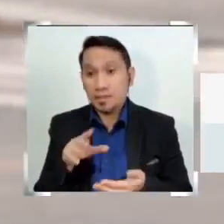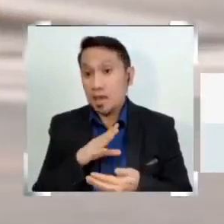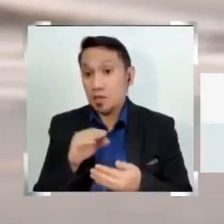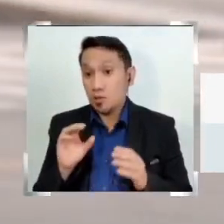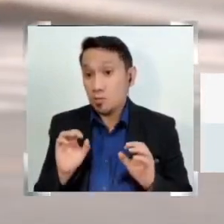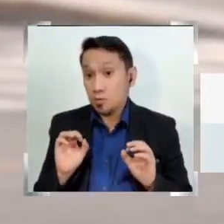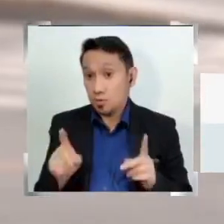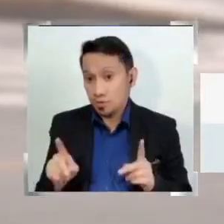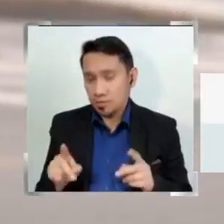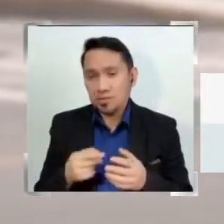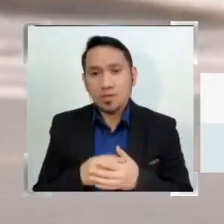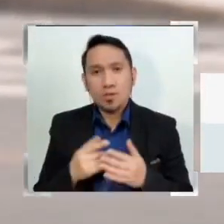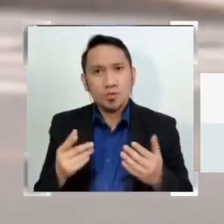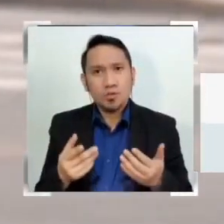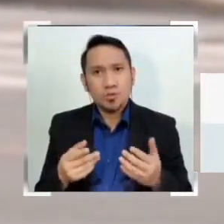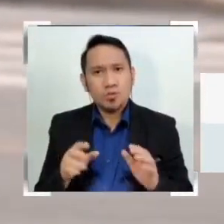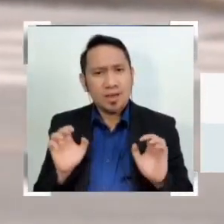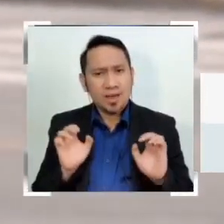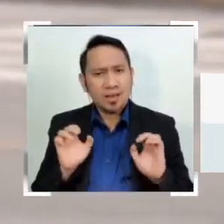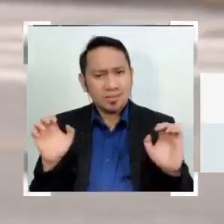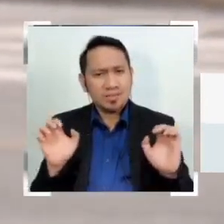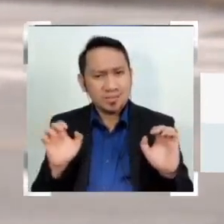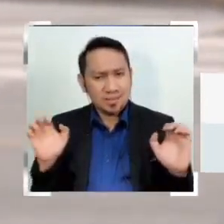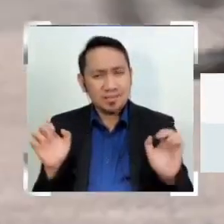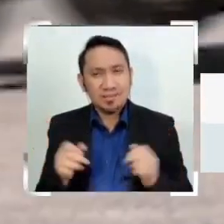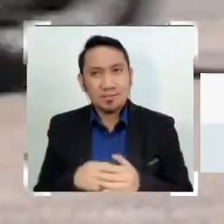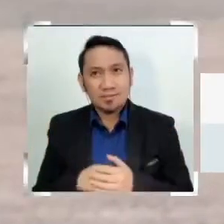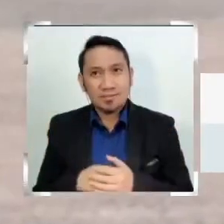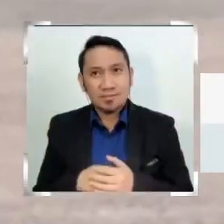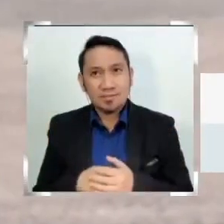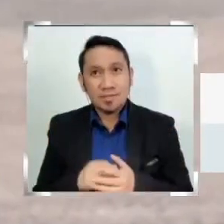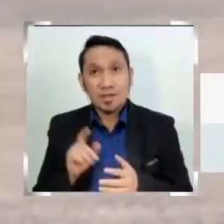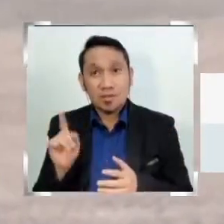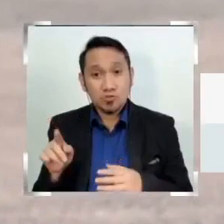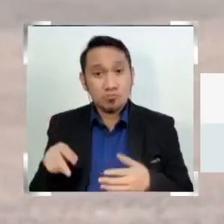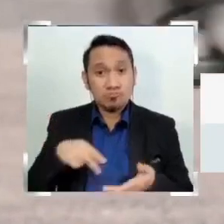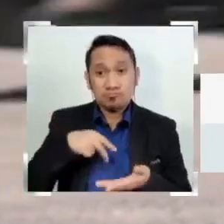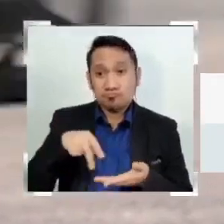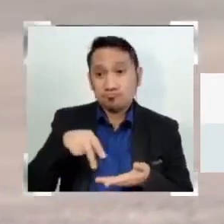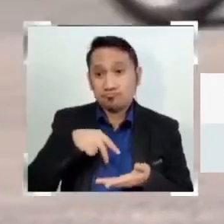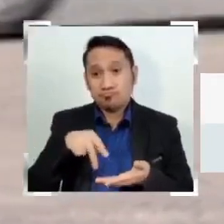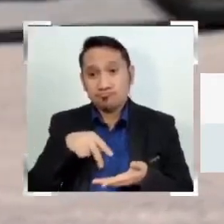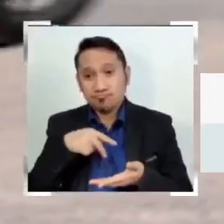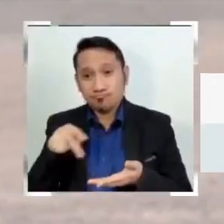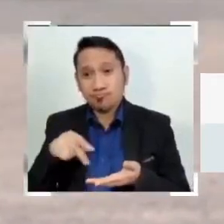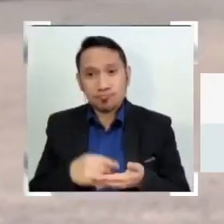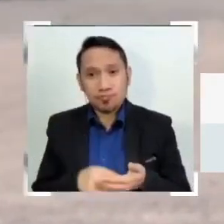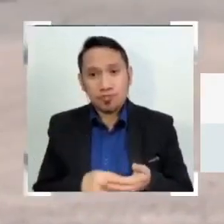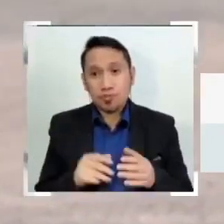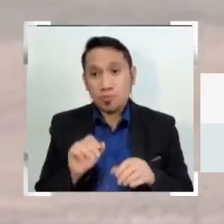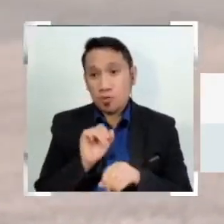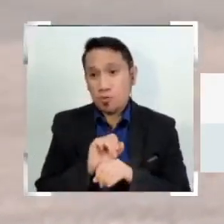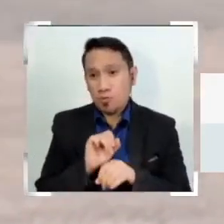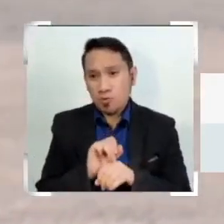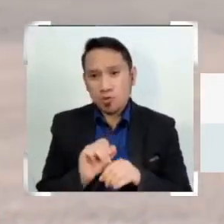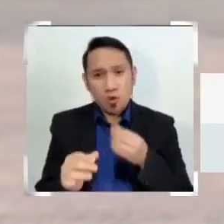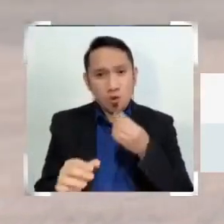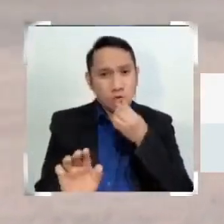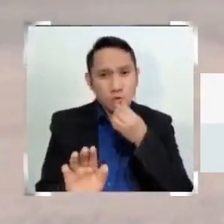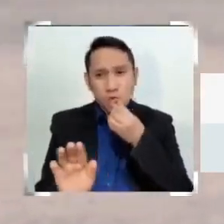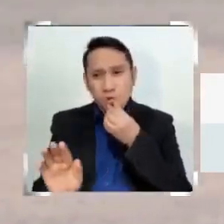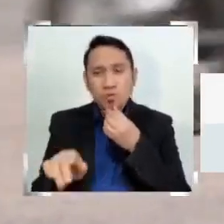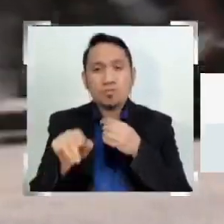para makapag-exercise. Ang kanyang pagindak habang nagmamando ng trapiko, kinaaaliwan din ng ibang